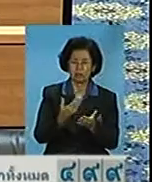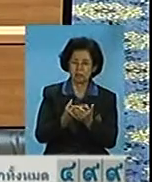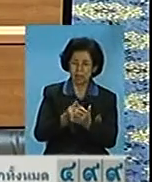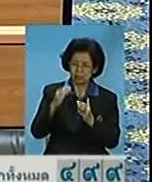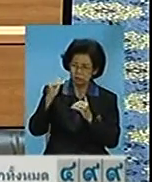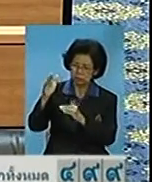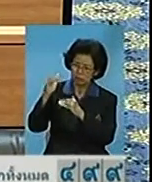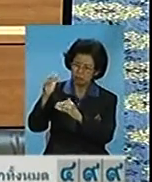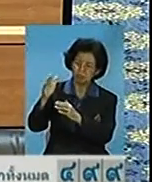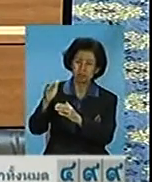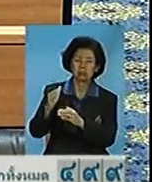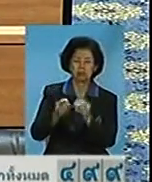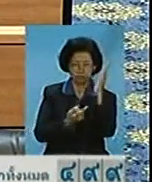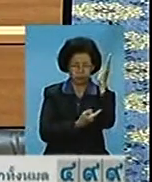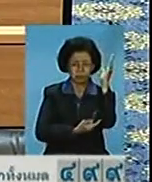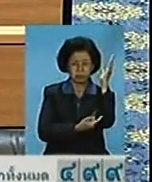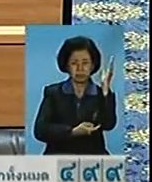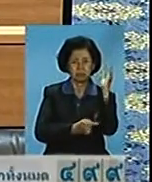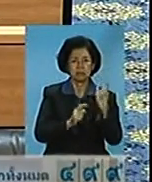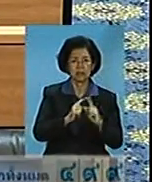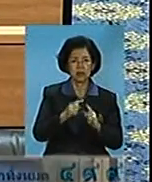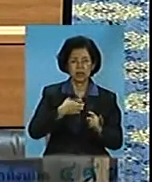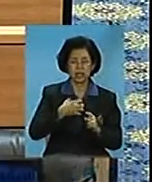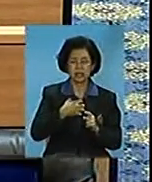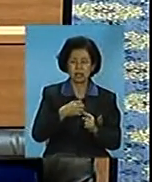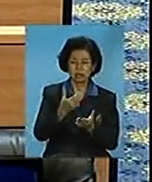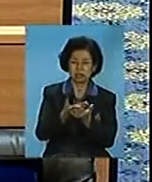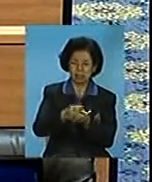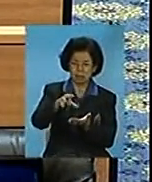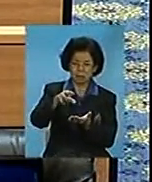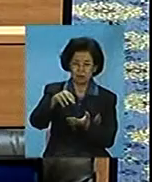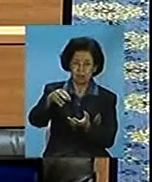ราแต่เราอยากได้เงินก้อนนี้กลับมาดูแลเกษตรกรช